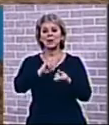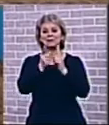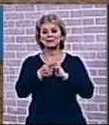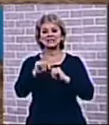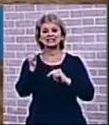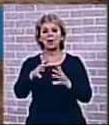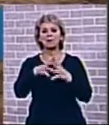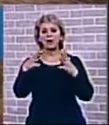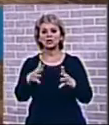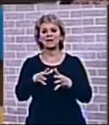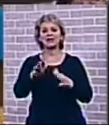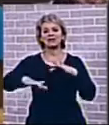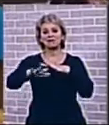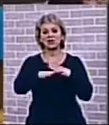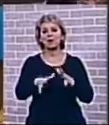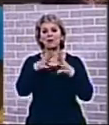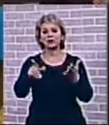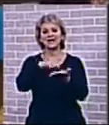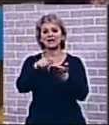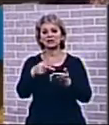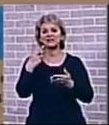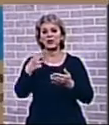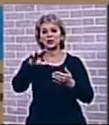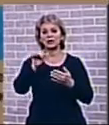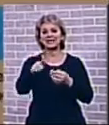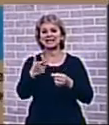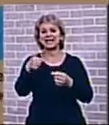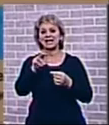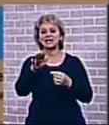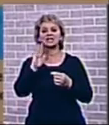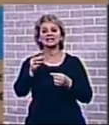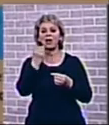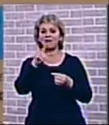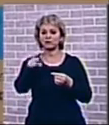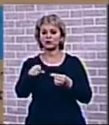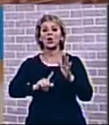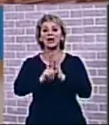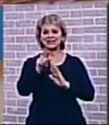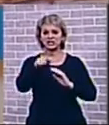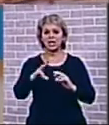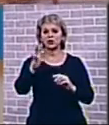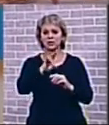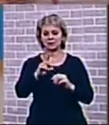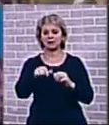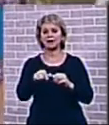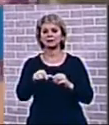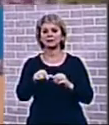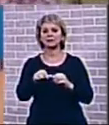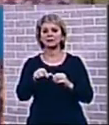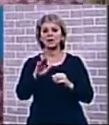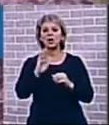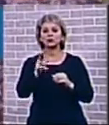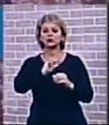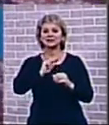Преображение самого большого двора моногородов. Два донецких гектара станут комфортными к началу ноября. Будет